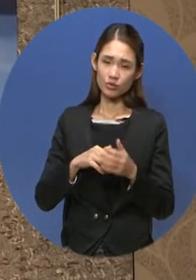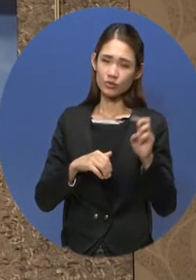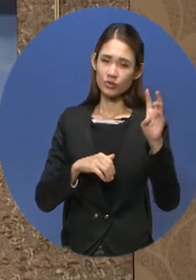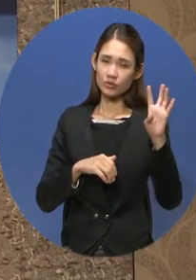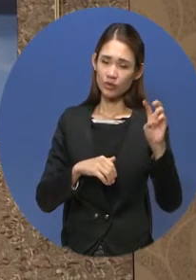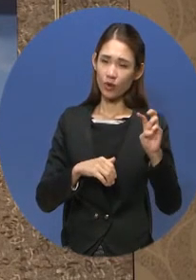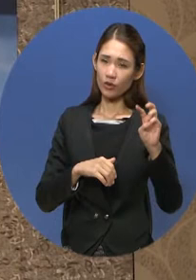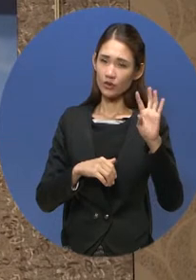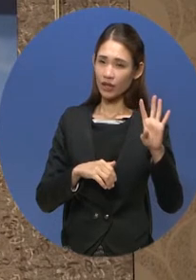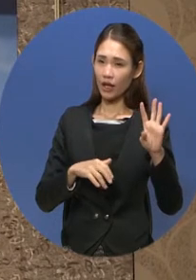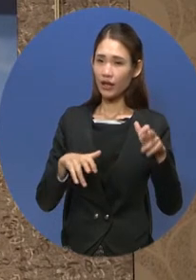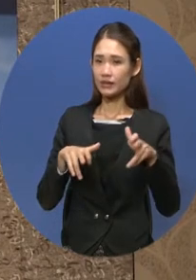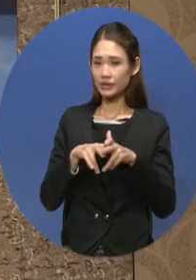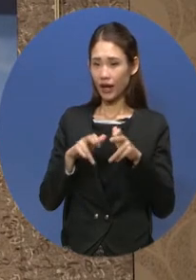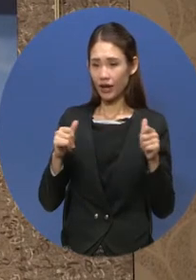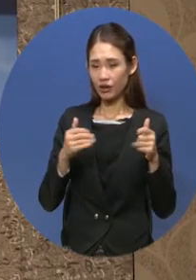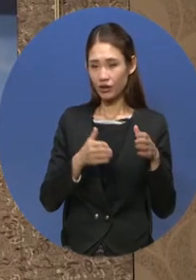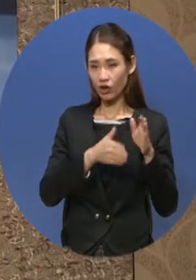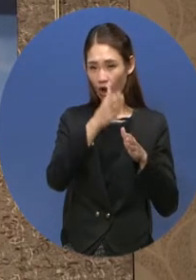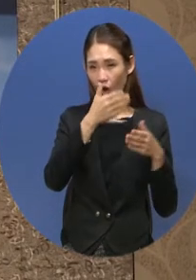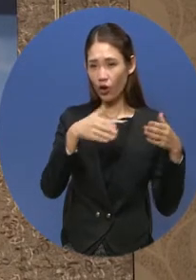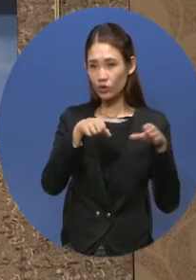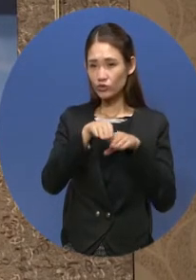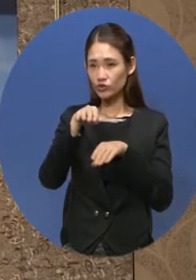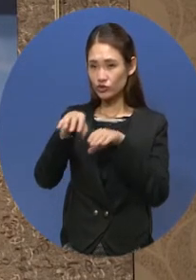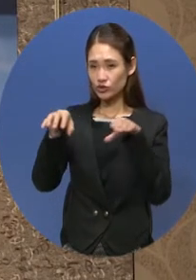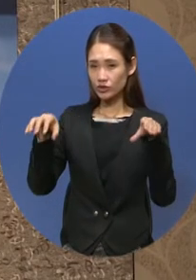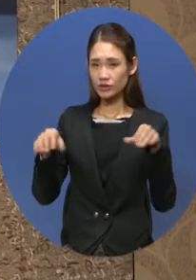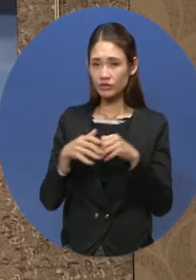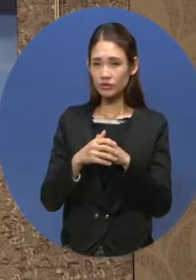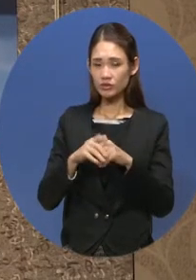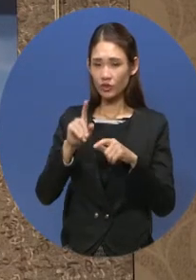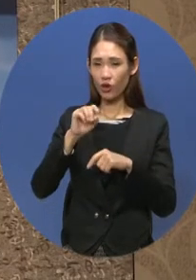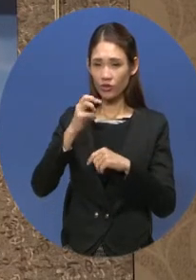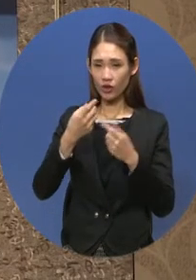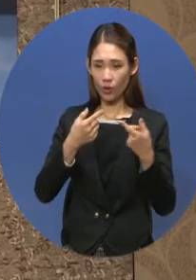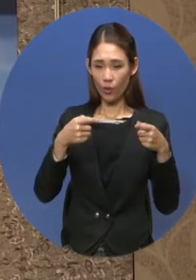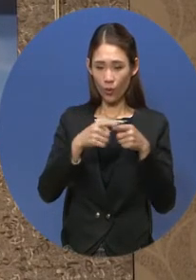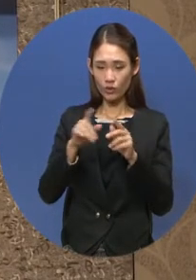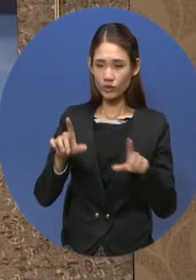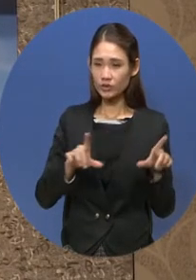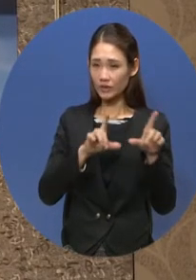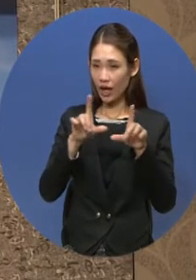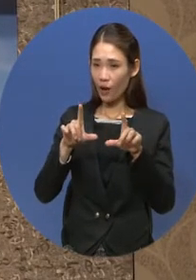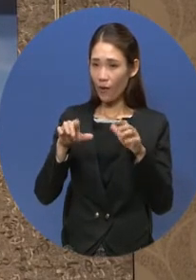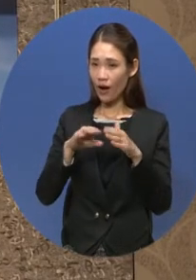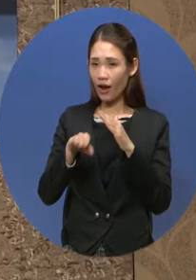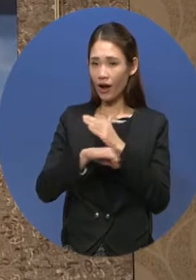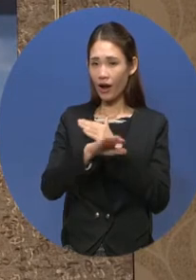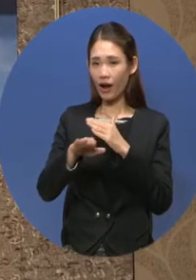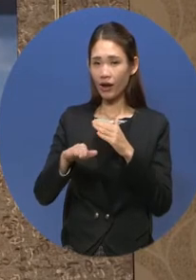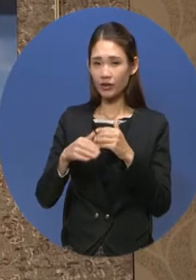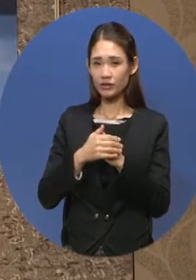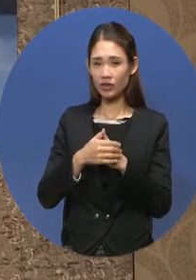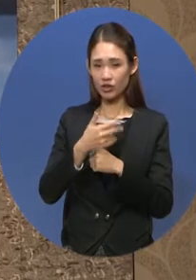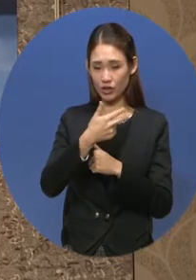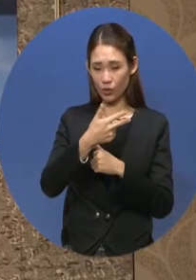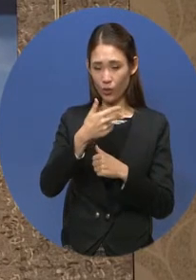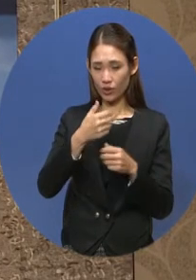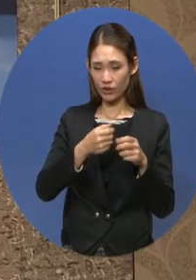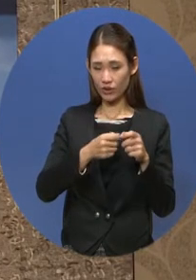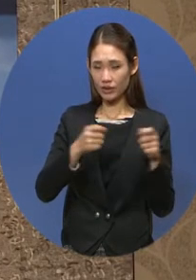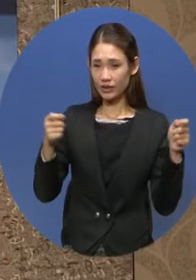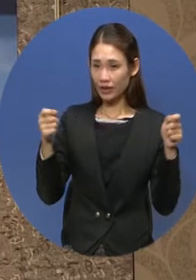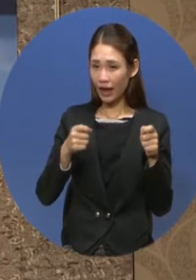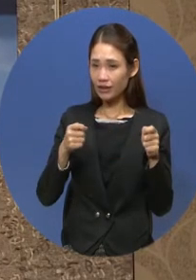34개의 장애인 거주시설과 13개의 공동생활시설가정 또 7개의 단기 주거시설을